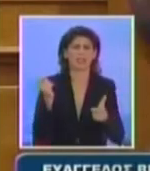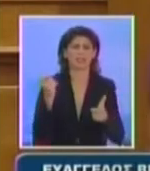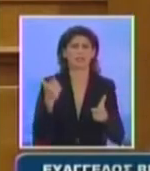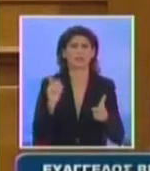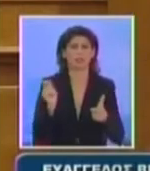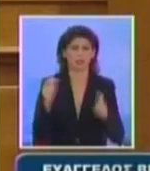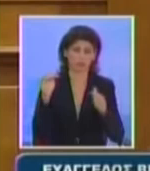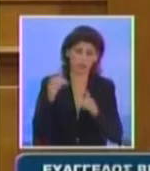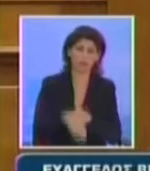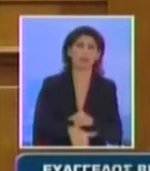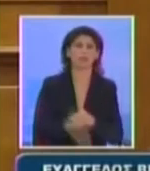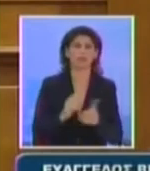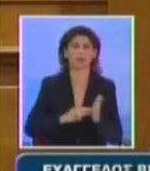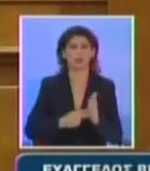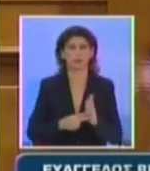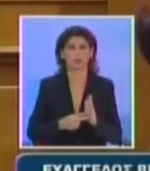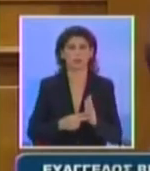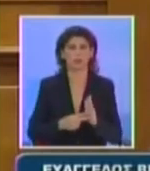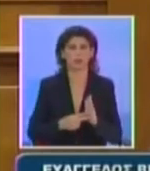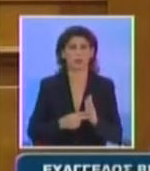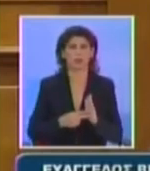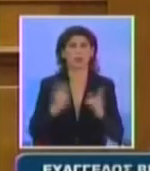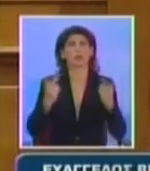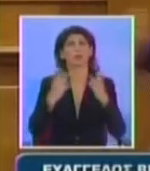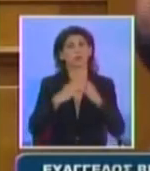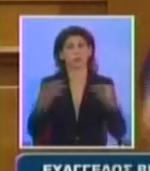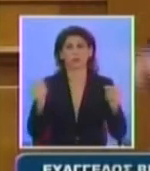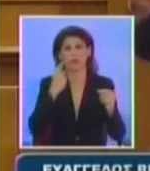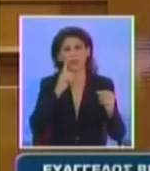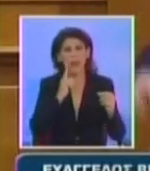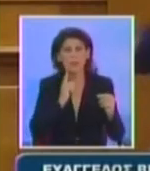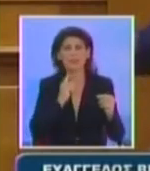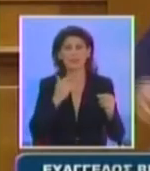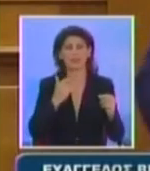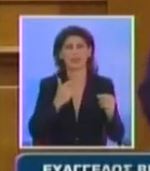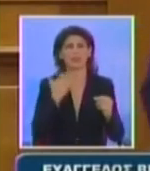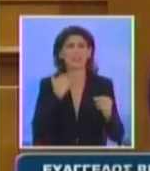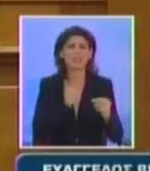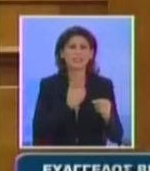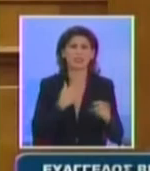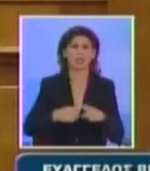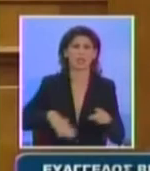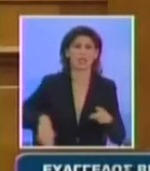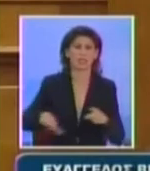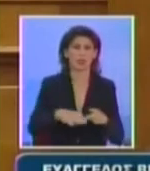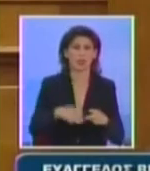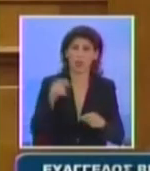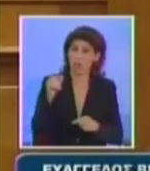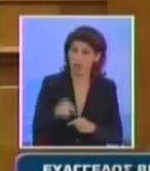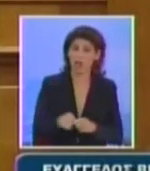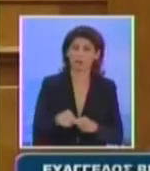στην κατάρρευση της οικονομίας, στο να εξανεμιστούν οι δραματικές θυσίες του ελληνικού λαού. Αυτό